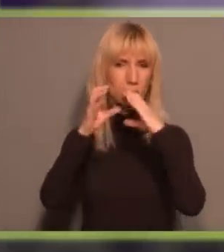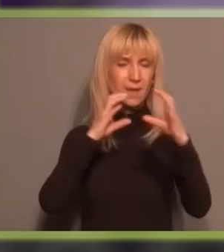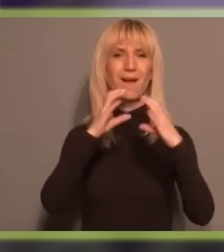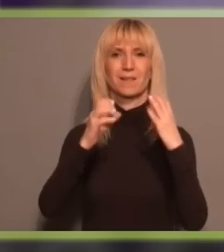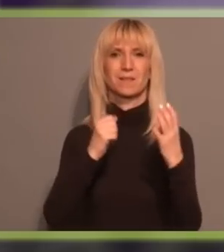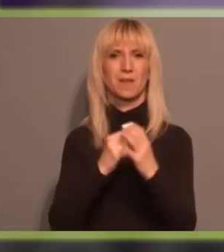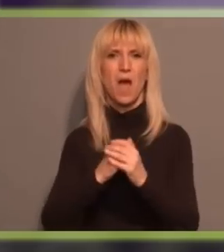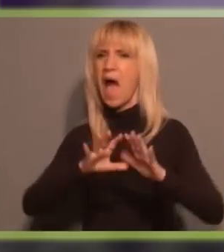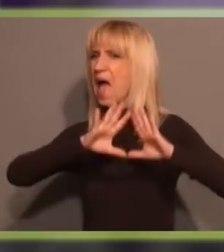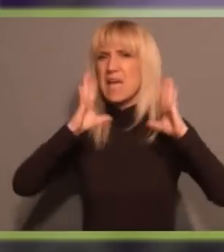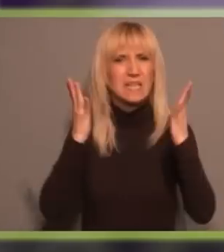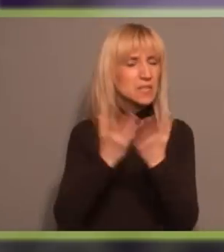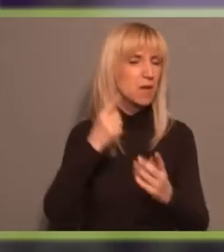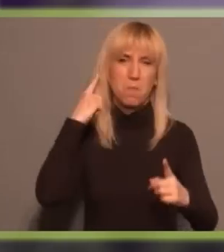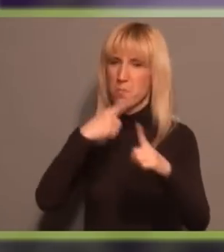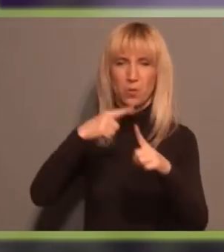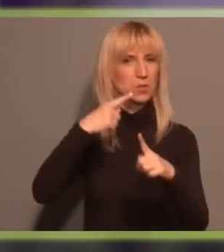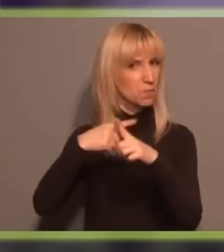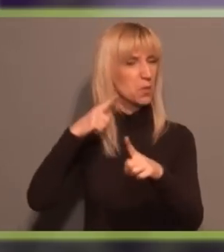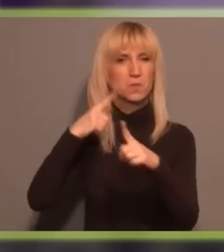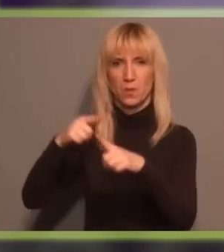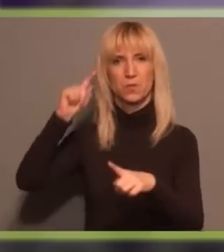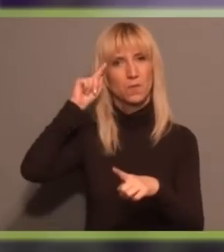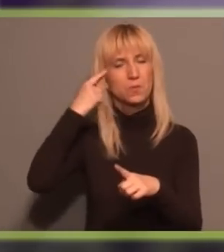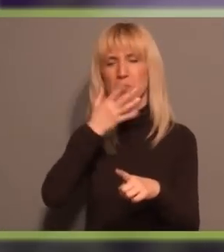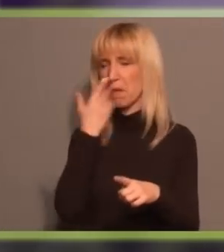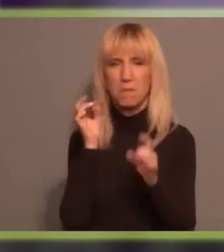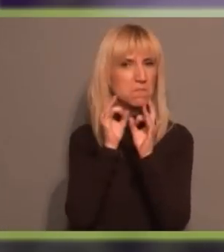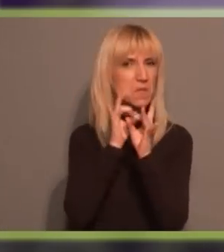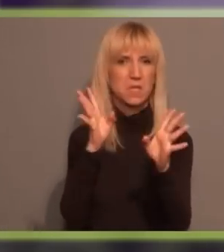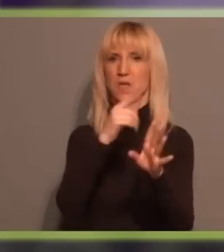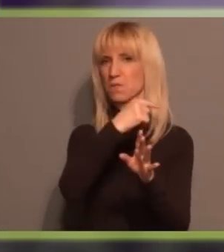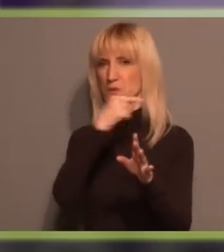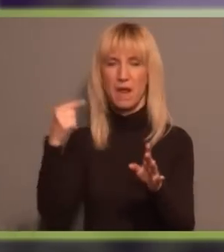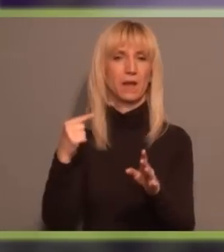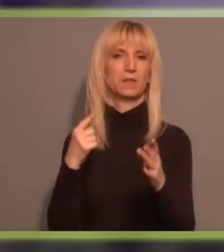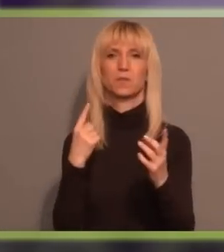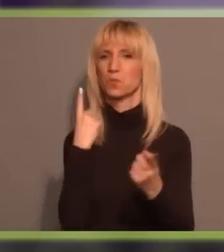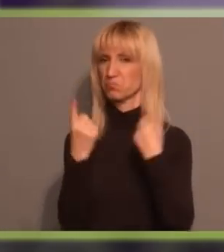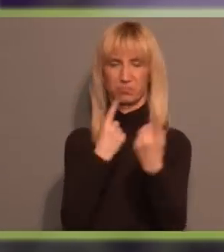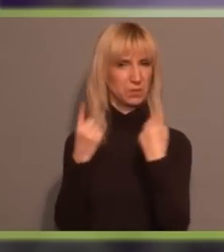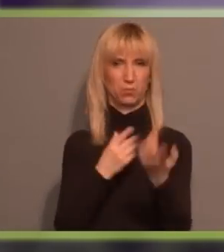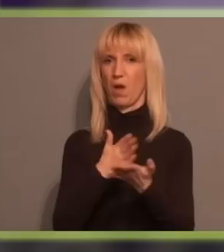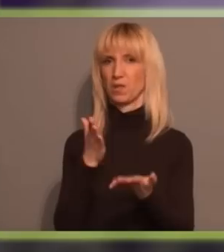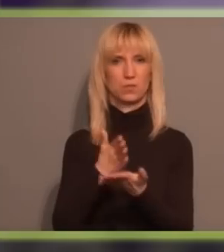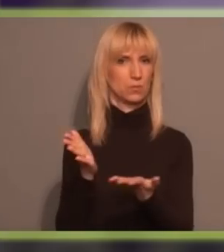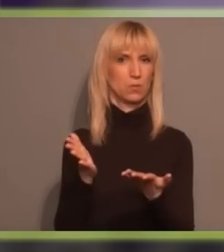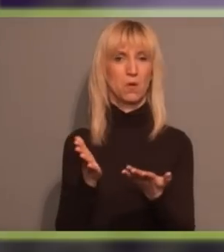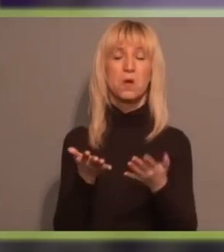čak Sve pozitivno, nemam nikakvu negativnu dešavanje